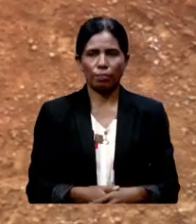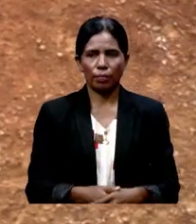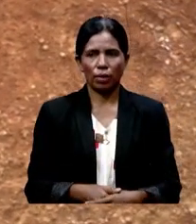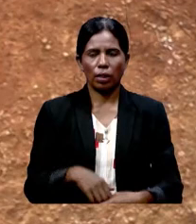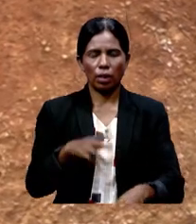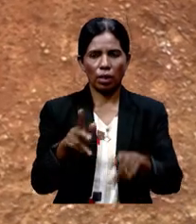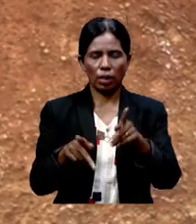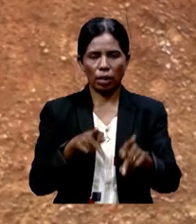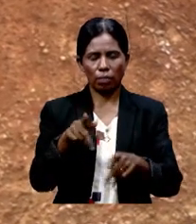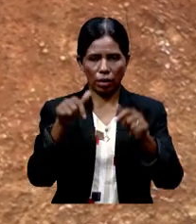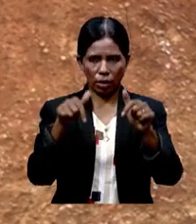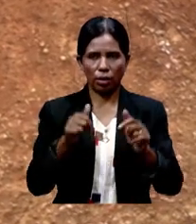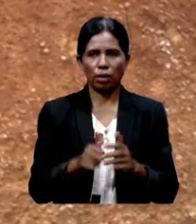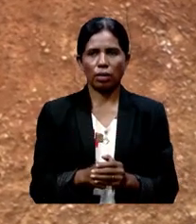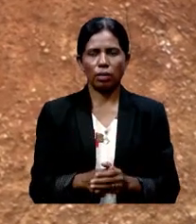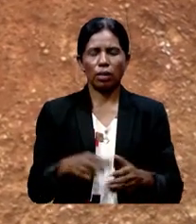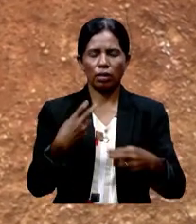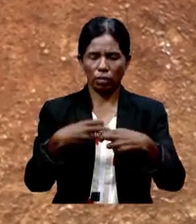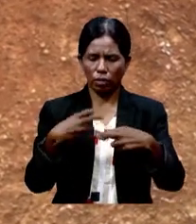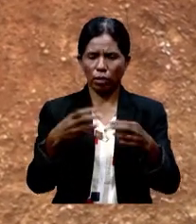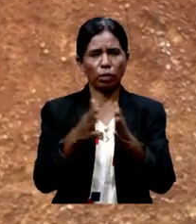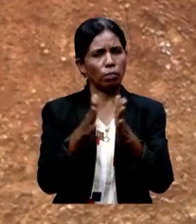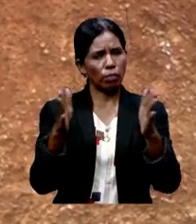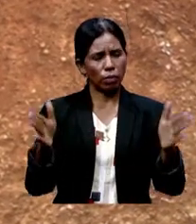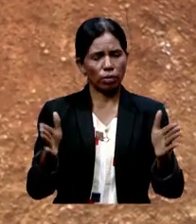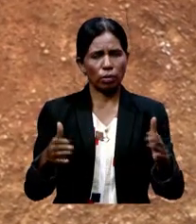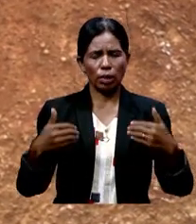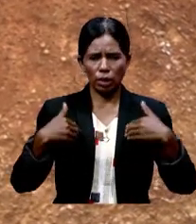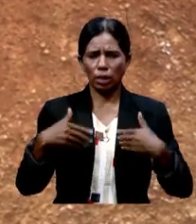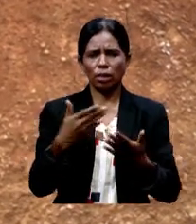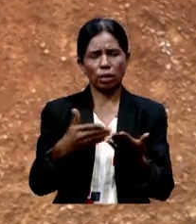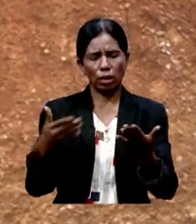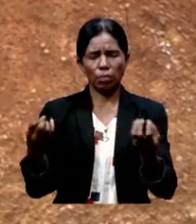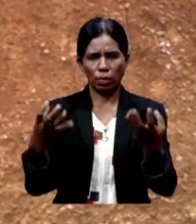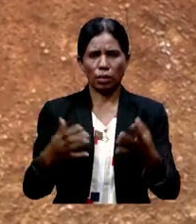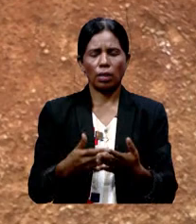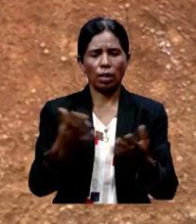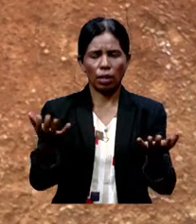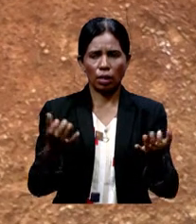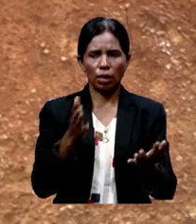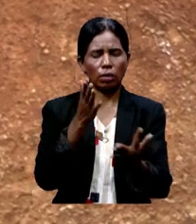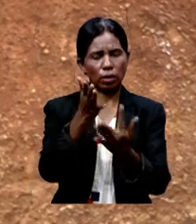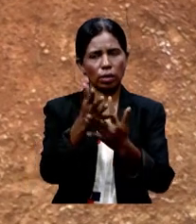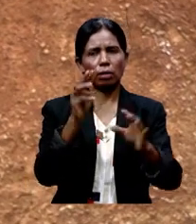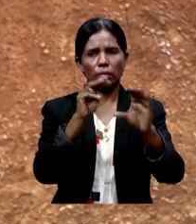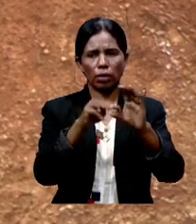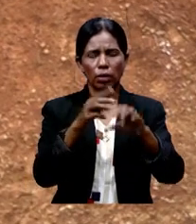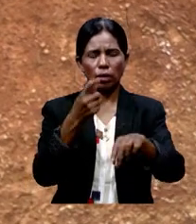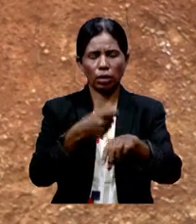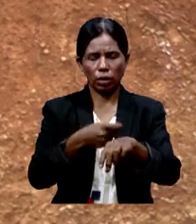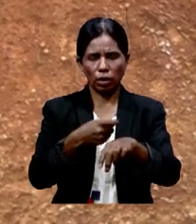Komandari nene Ini difficult dari bawah mana. Komandan ini heprogi tu barbar. Asyik sebab mereka tu nih sok tempo bayar